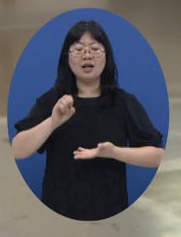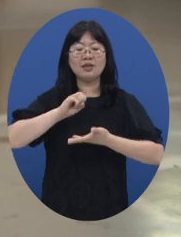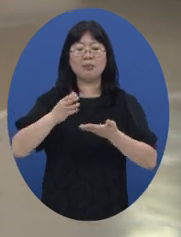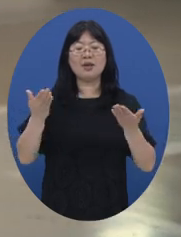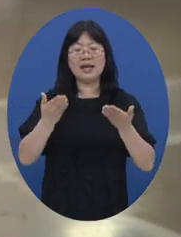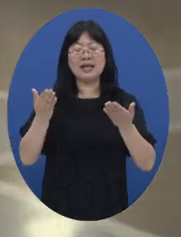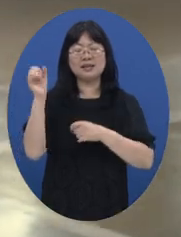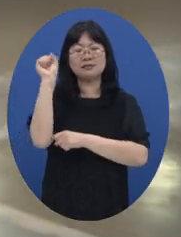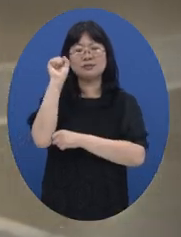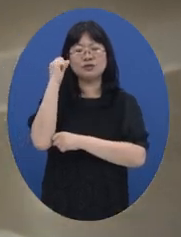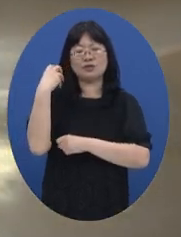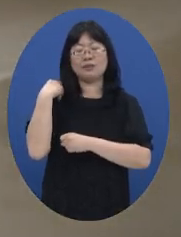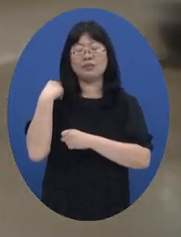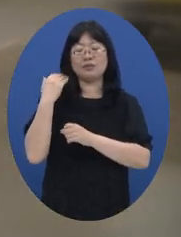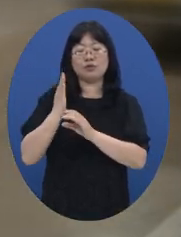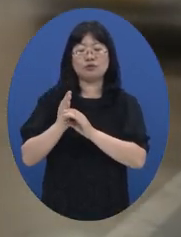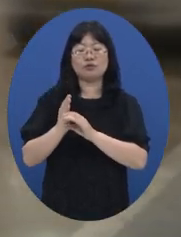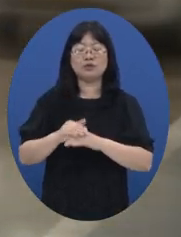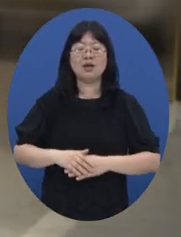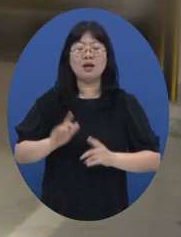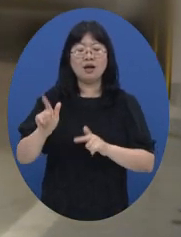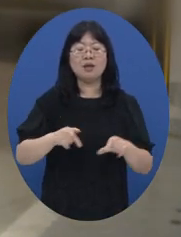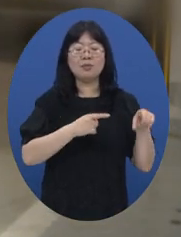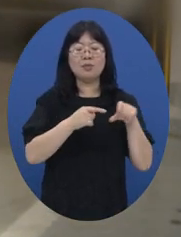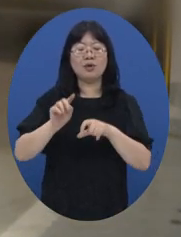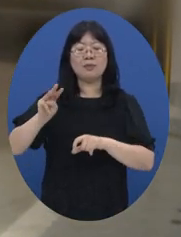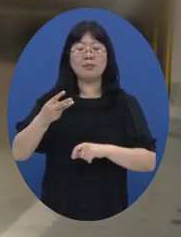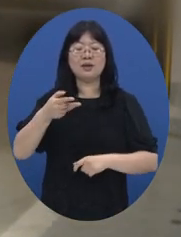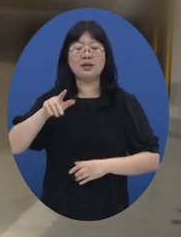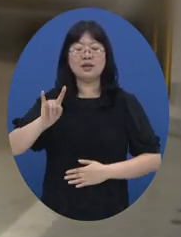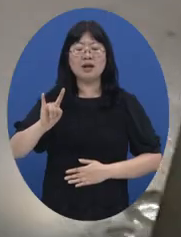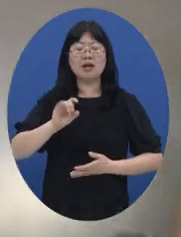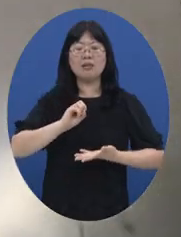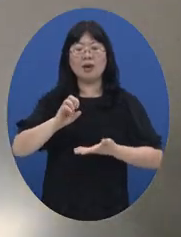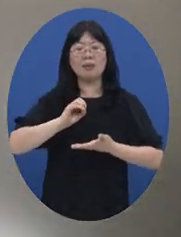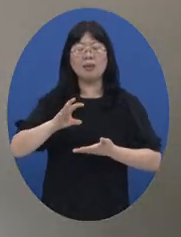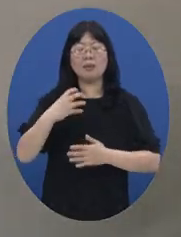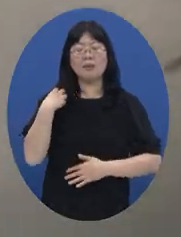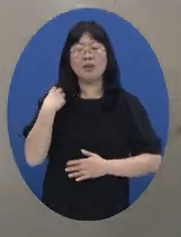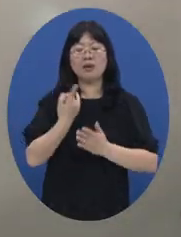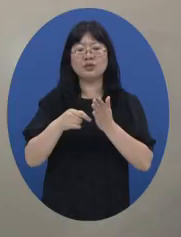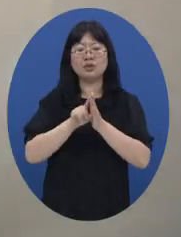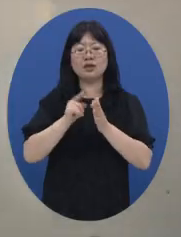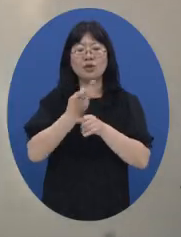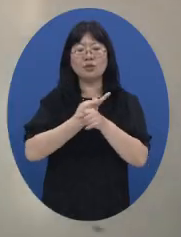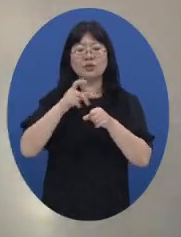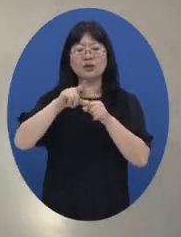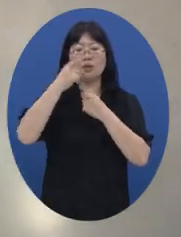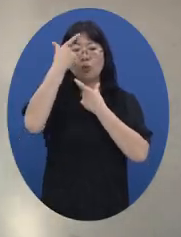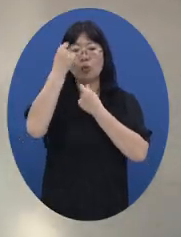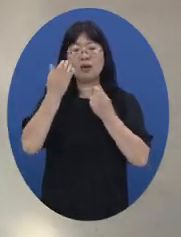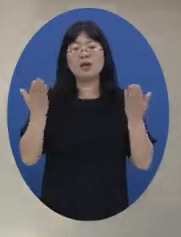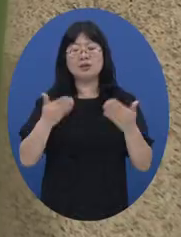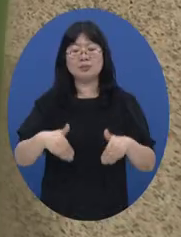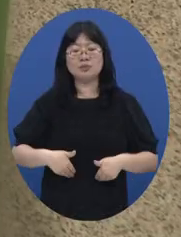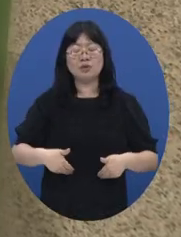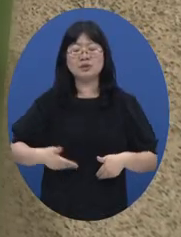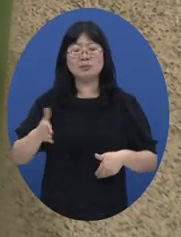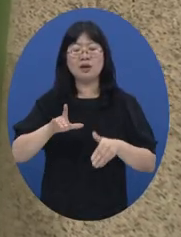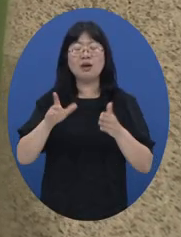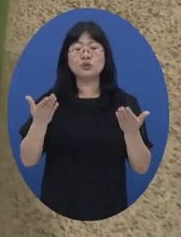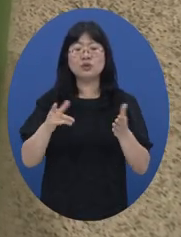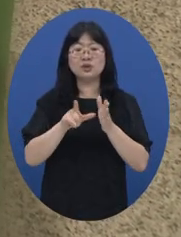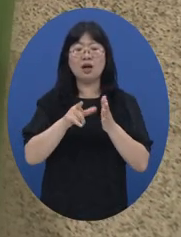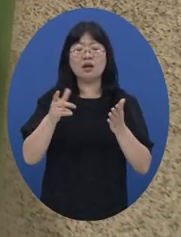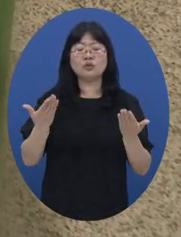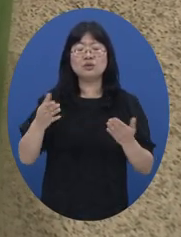택배기사로 일하고 있는 조형진 씨. 하루 평균 300개에 달하는 할당량을 채우려면 12시간을 꼬박 일해야 하지만 쉴 시간도